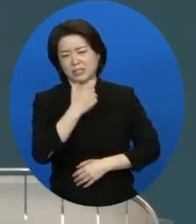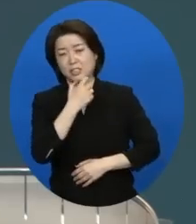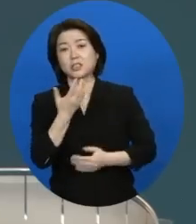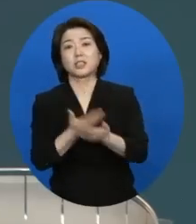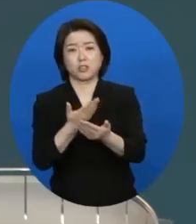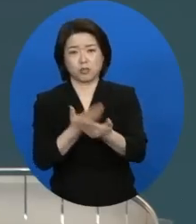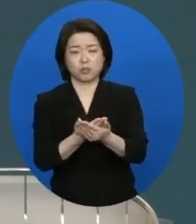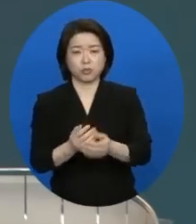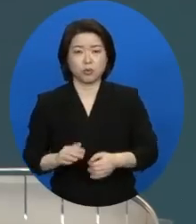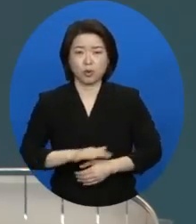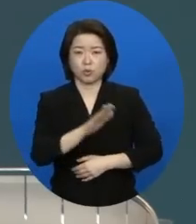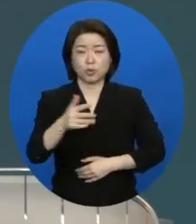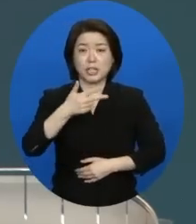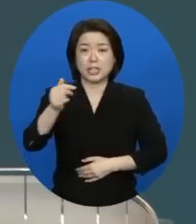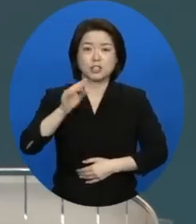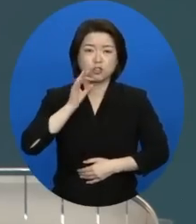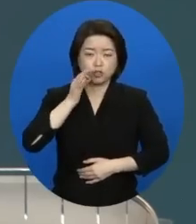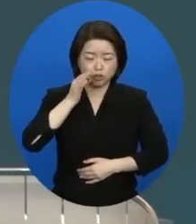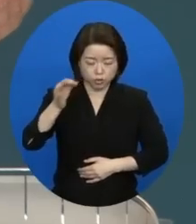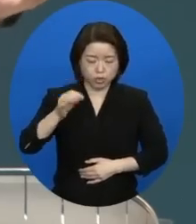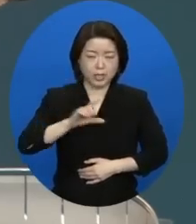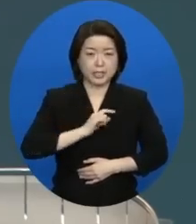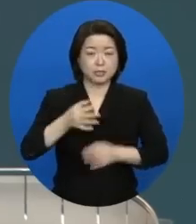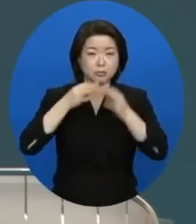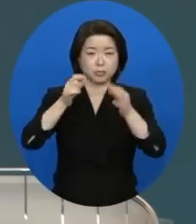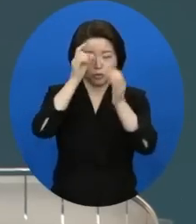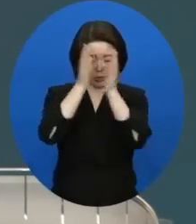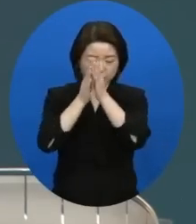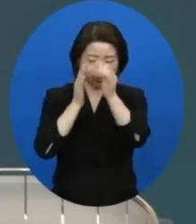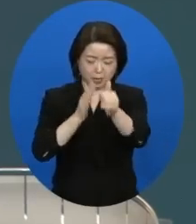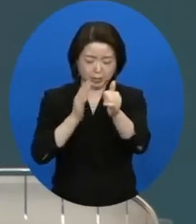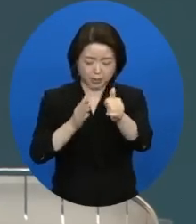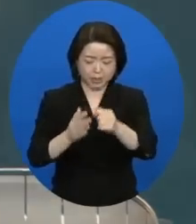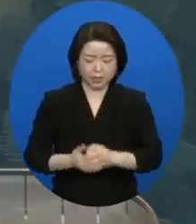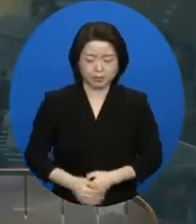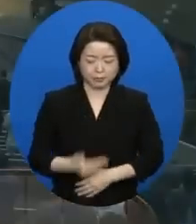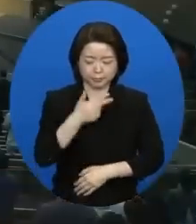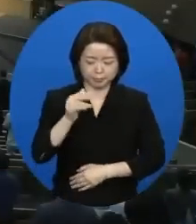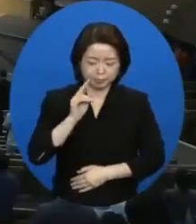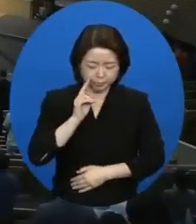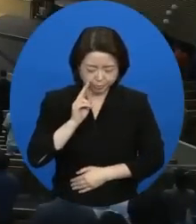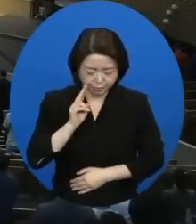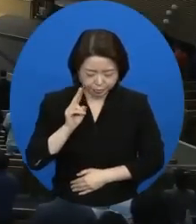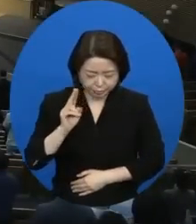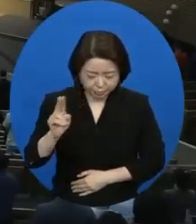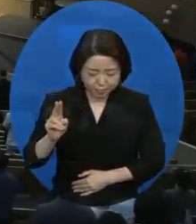해주옵소서. 우리 주여 부르짖고 통성으로 기도하겠습니다. 주여!